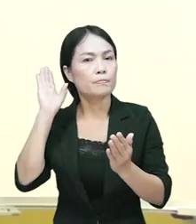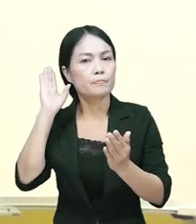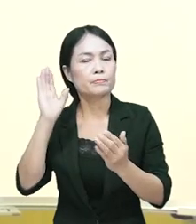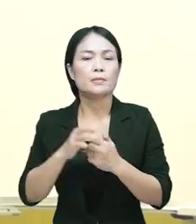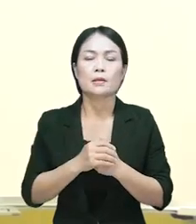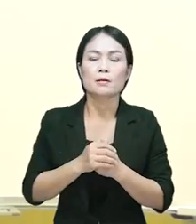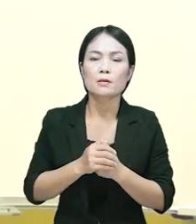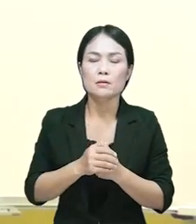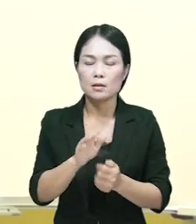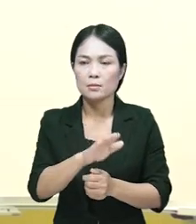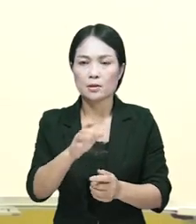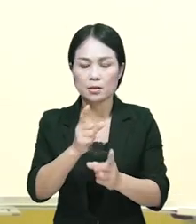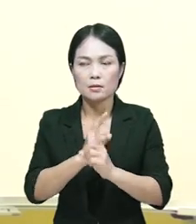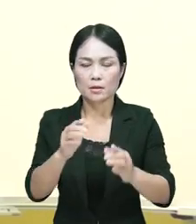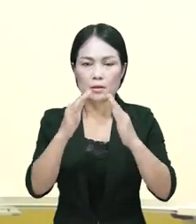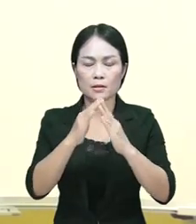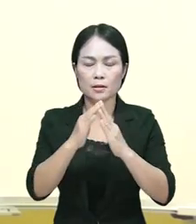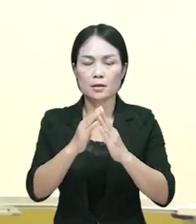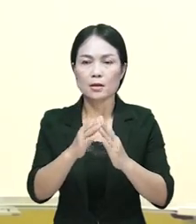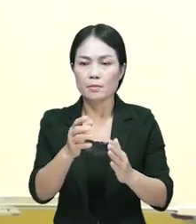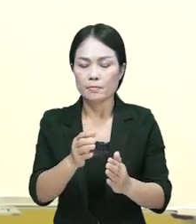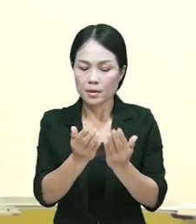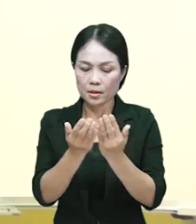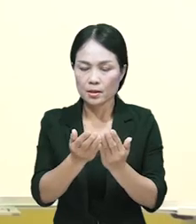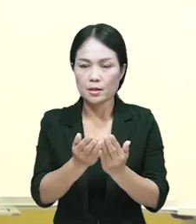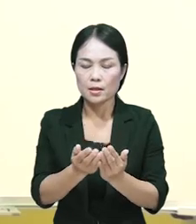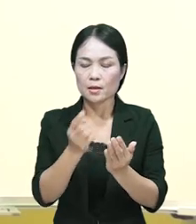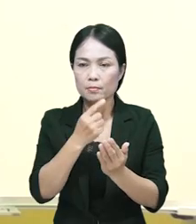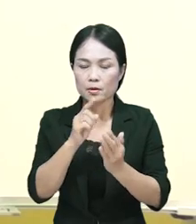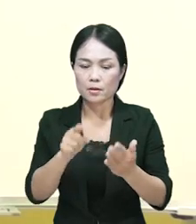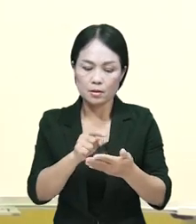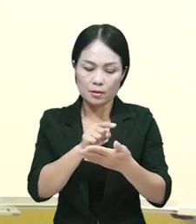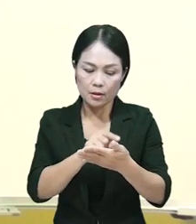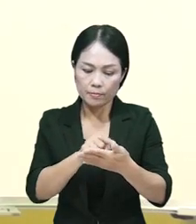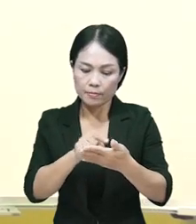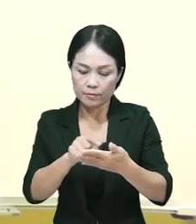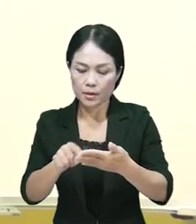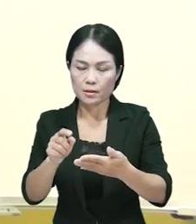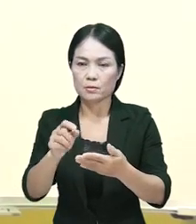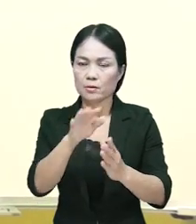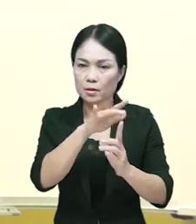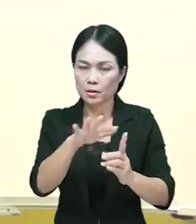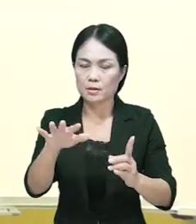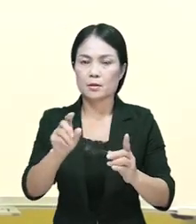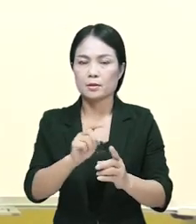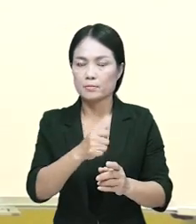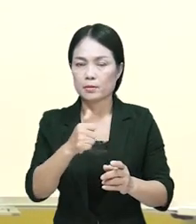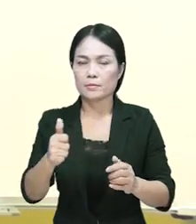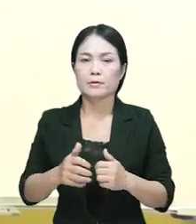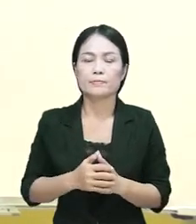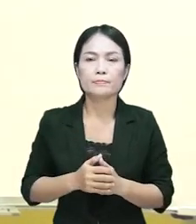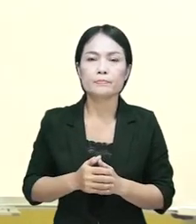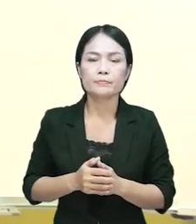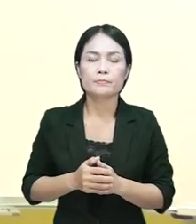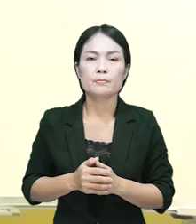ចាចំណែកកូននៅតាមផ្ទះគឺកូនអានស្ងាត់ដោយប្រើប្រាស់ចង្អុលដៃស្ដាំចង្អុលឲ្យចំទូអក្សរនីមួយៗណាកូនណា